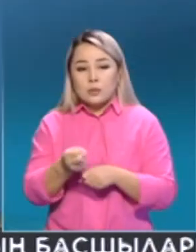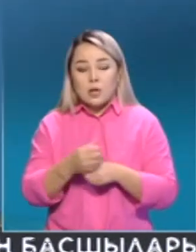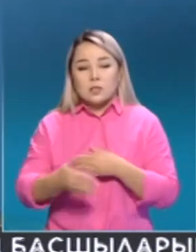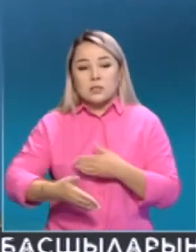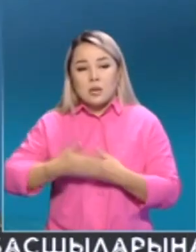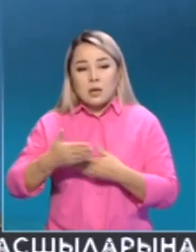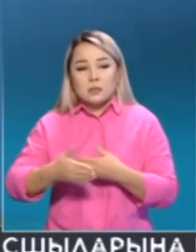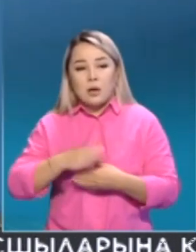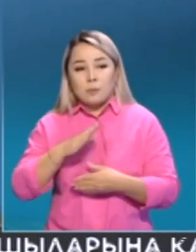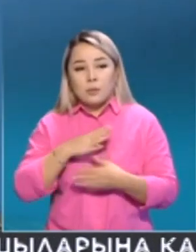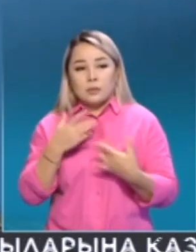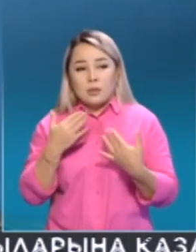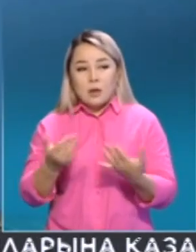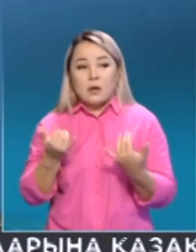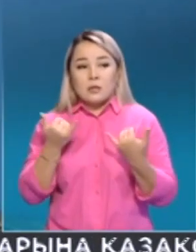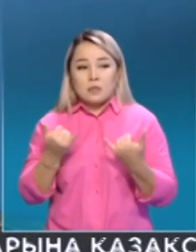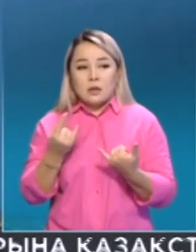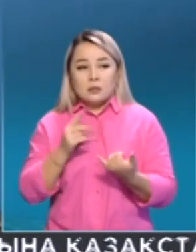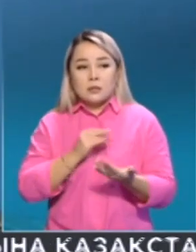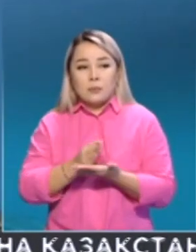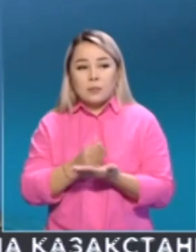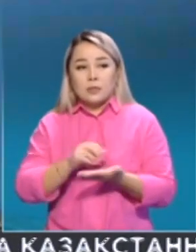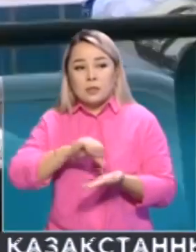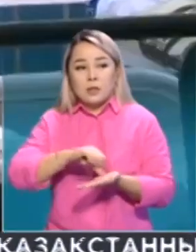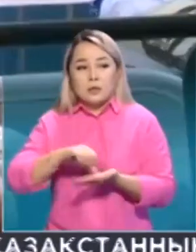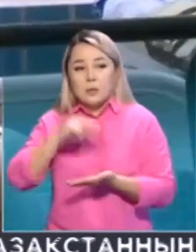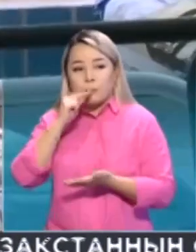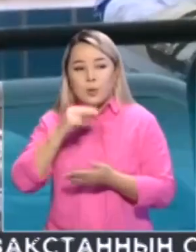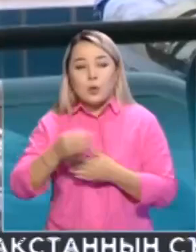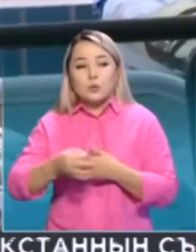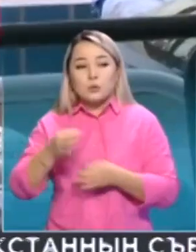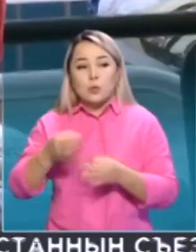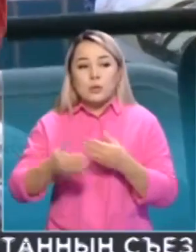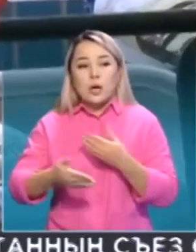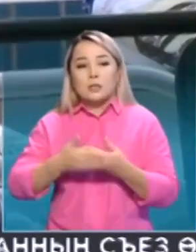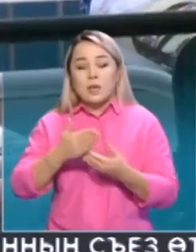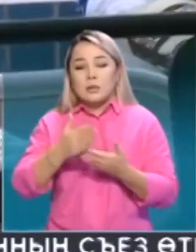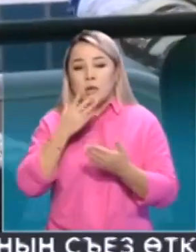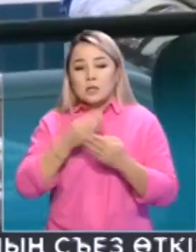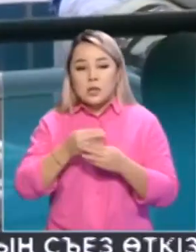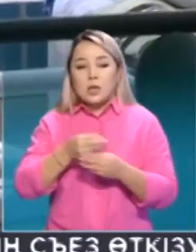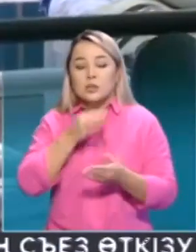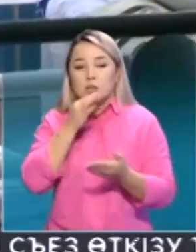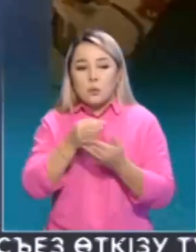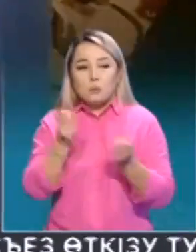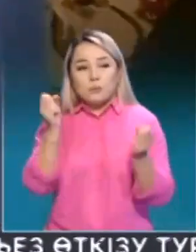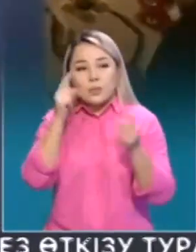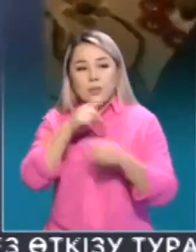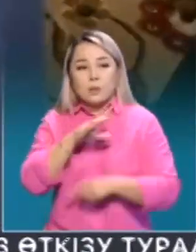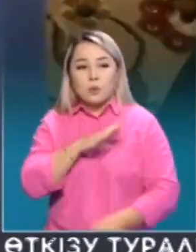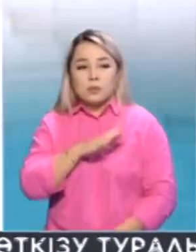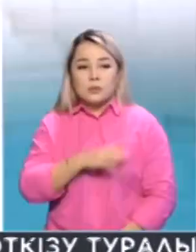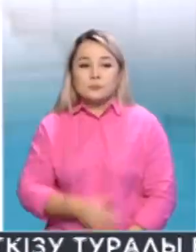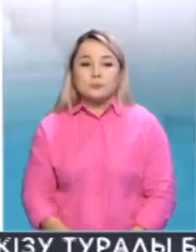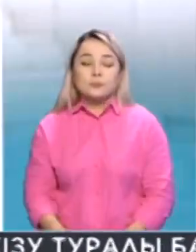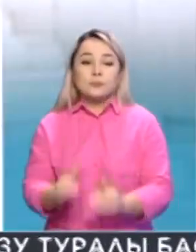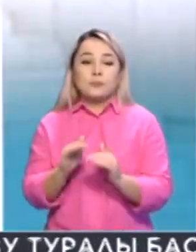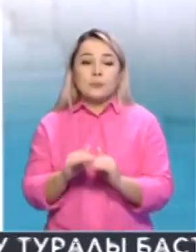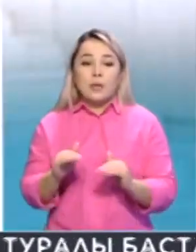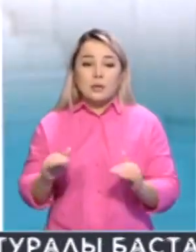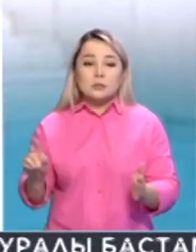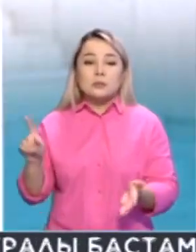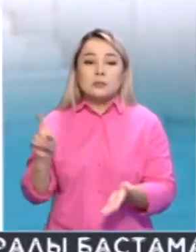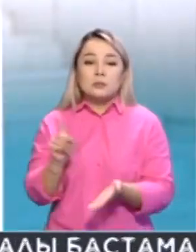жазаға тартылған. Тағы бір қызметкердің осындай айыппен сот алдында жауап беріп жатқаны белгілі болып отыр. Балдарға